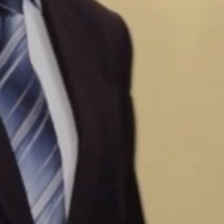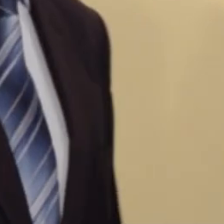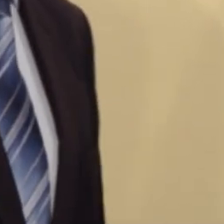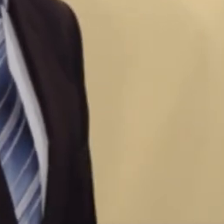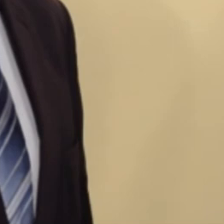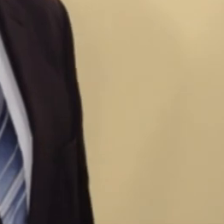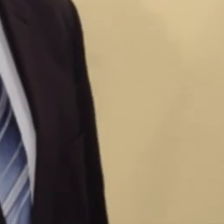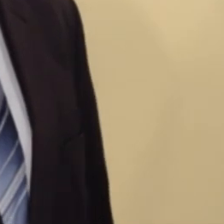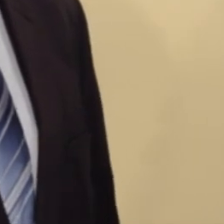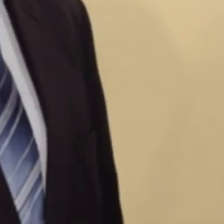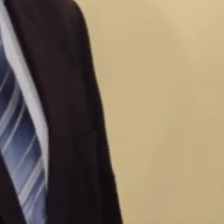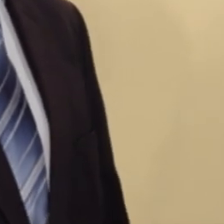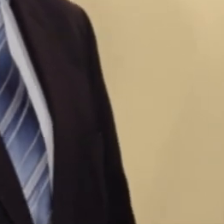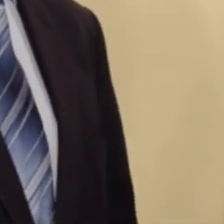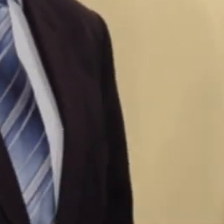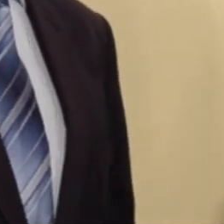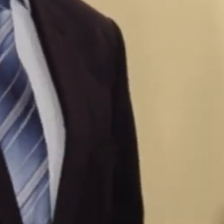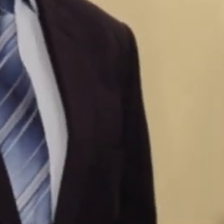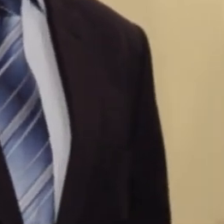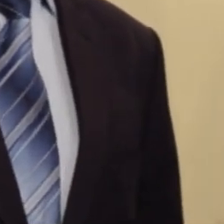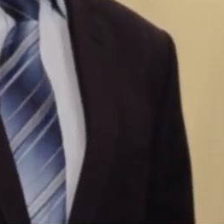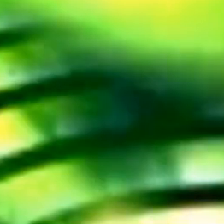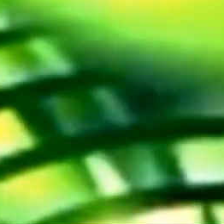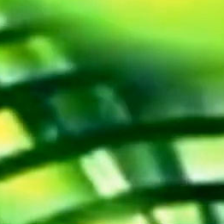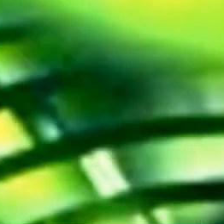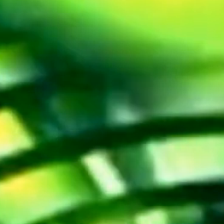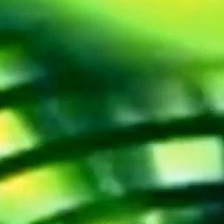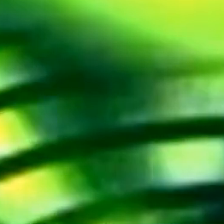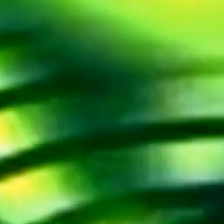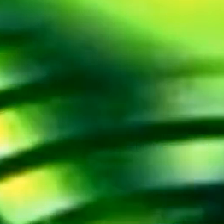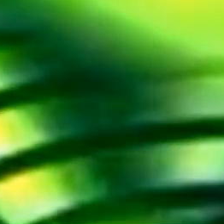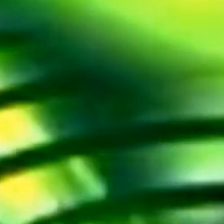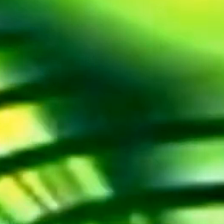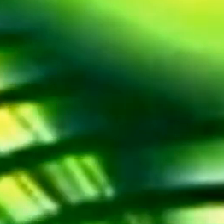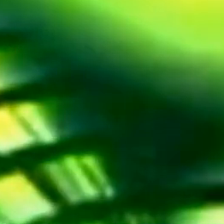tungamire tenze ndetu ngamire